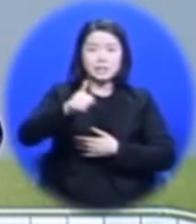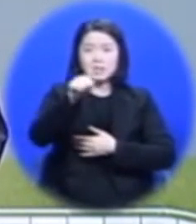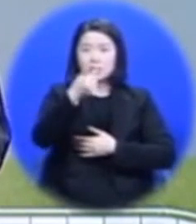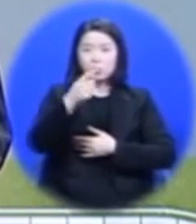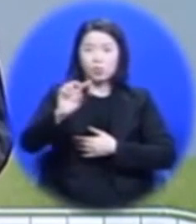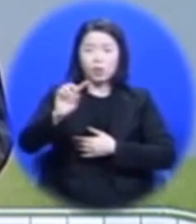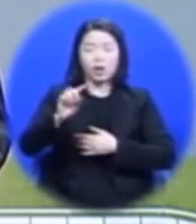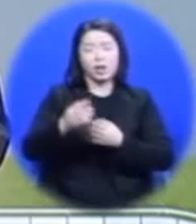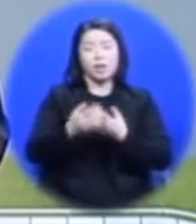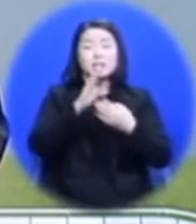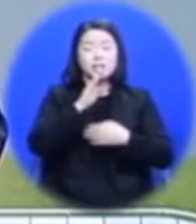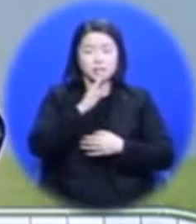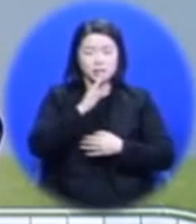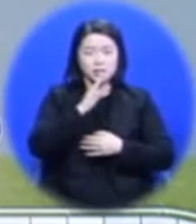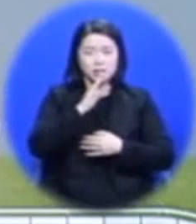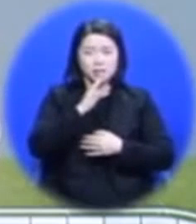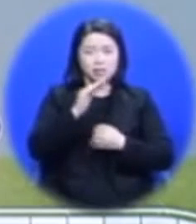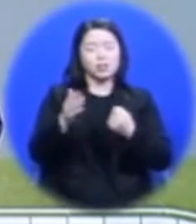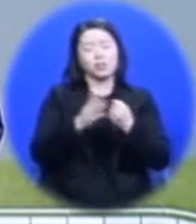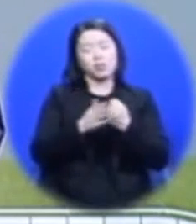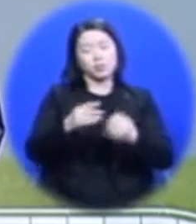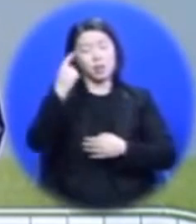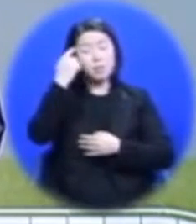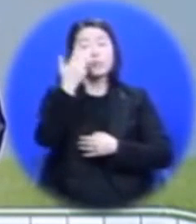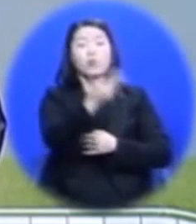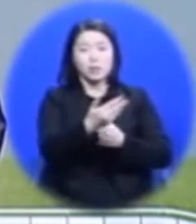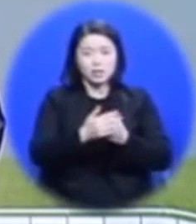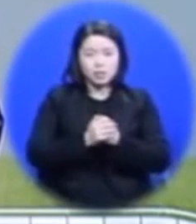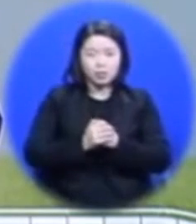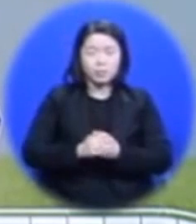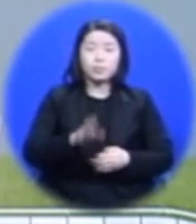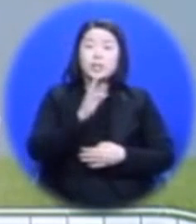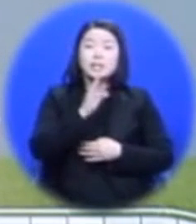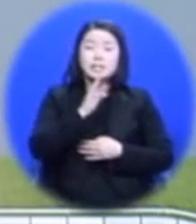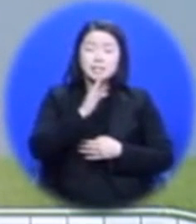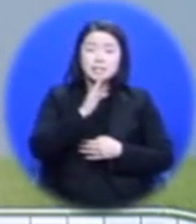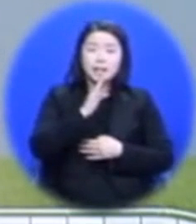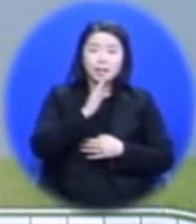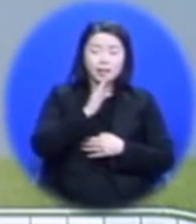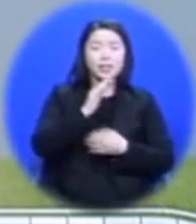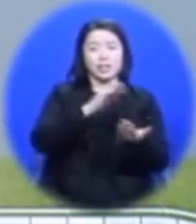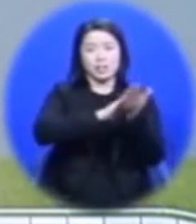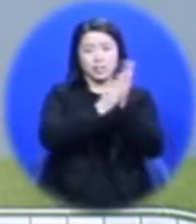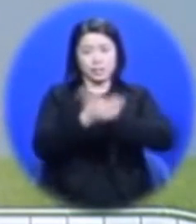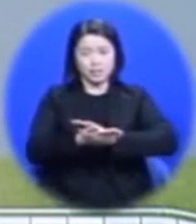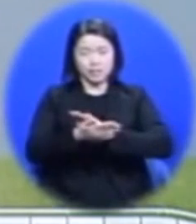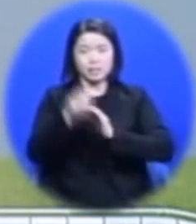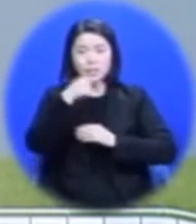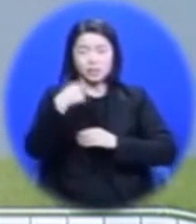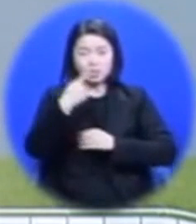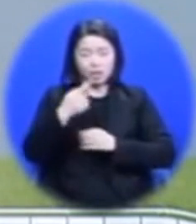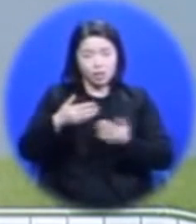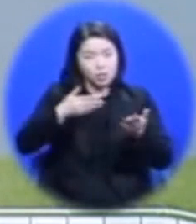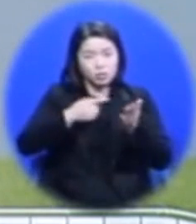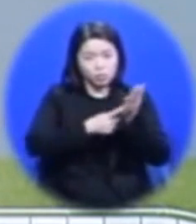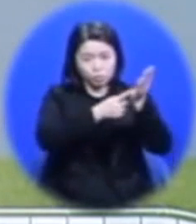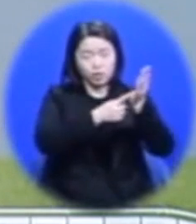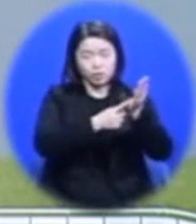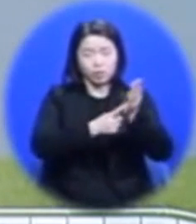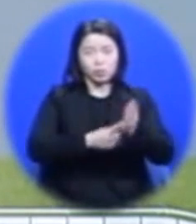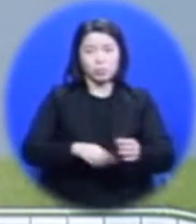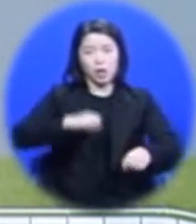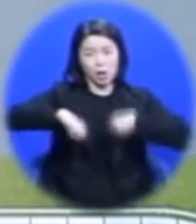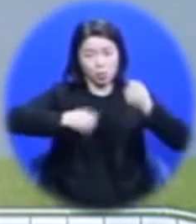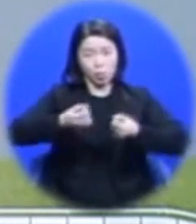저는 그 청년에게 물었어요. 진짜 진화론이 주장하는 대로 사람이 동물에서부터 진화된